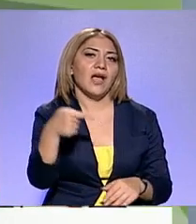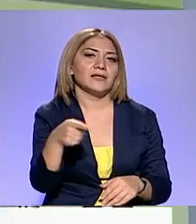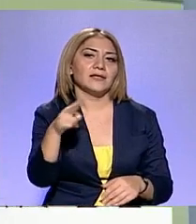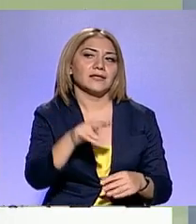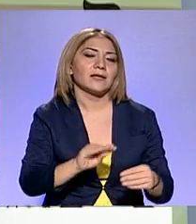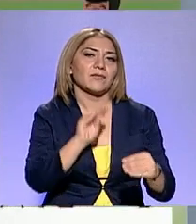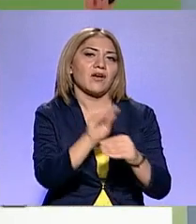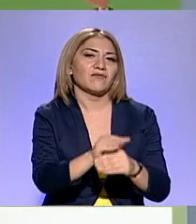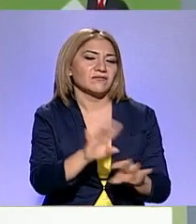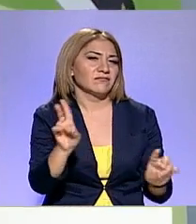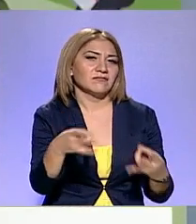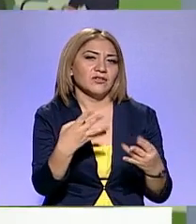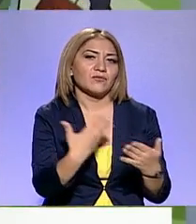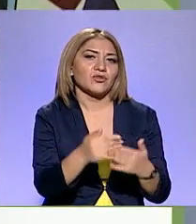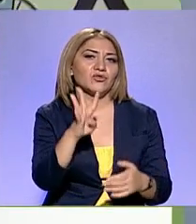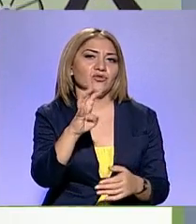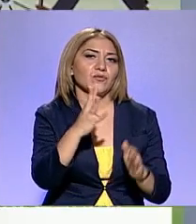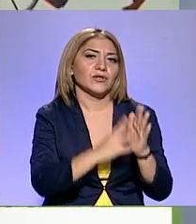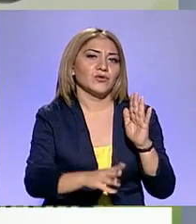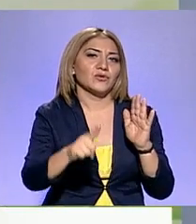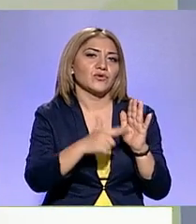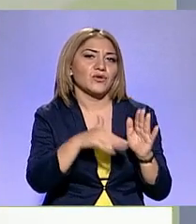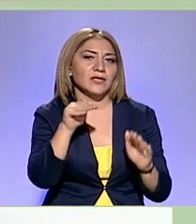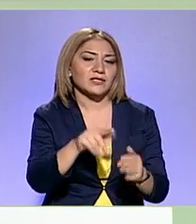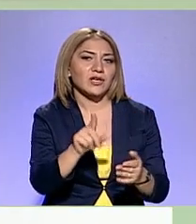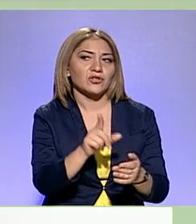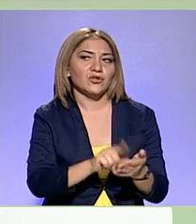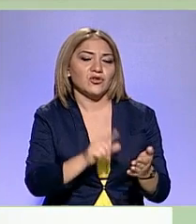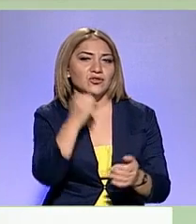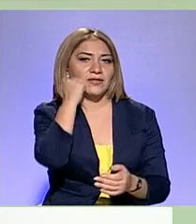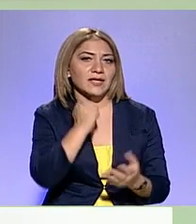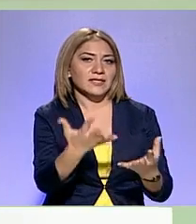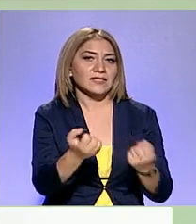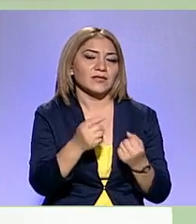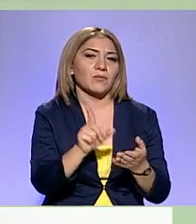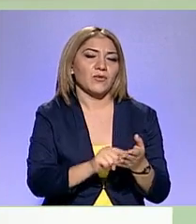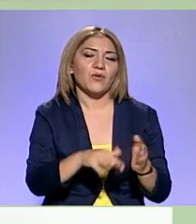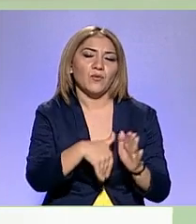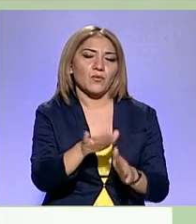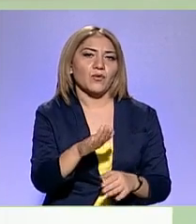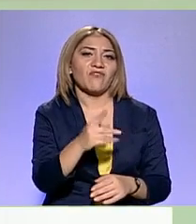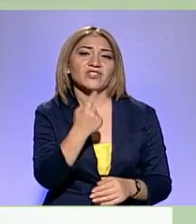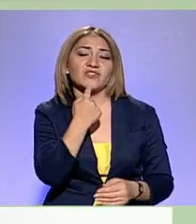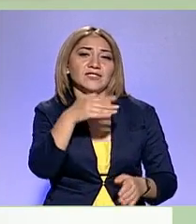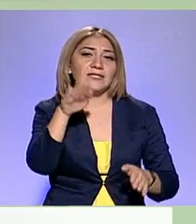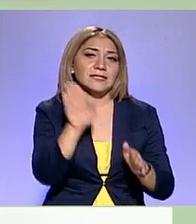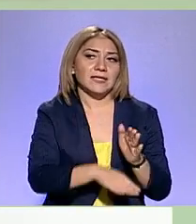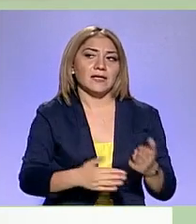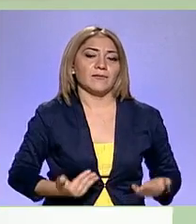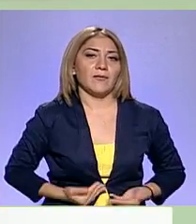դրամով բարձրացնել երկրի մոտ 497,000 թոշակառուի փողը, ասում է Մանե Թանդիլյանը։ 1000 դրամով